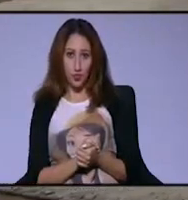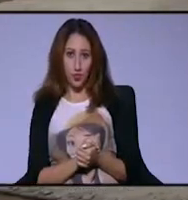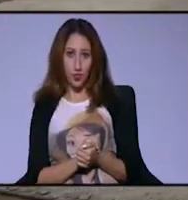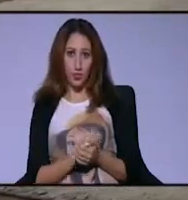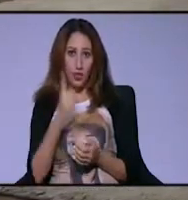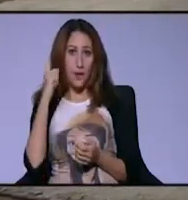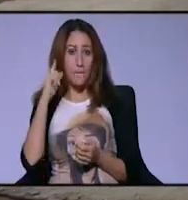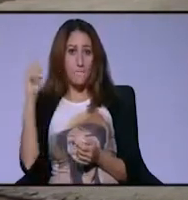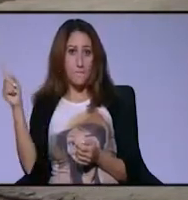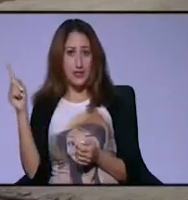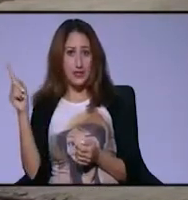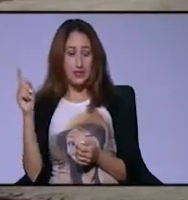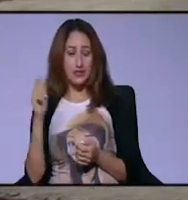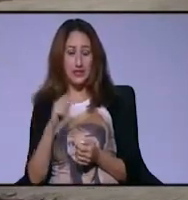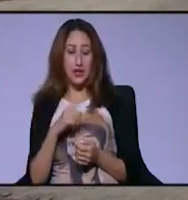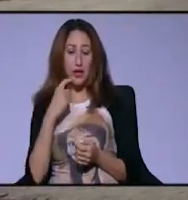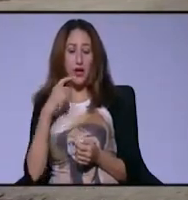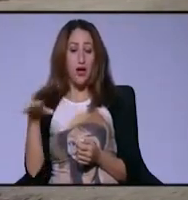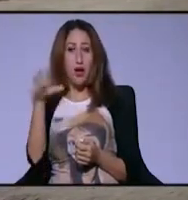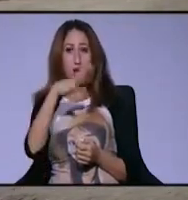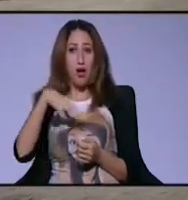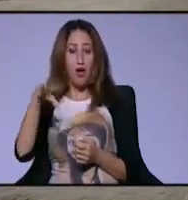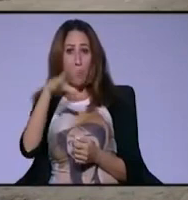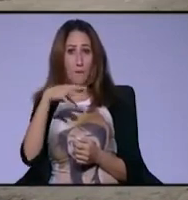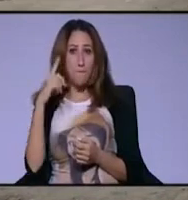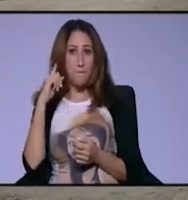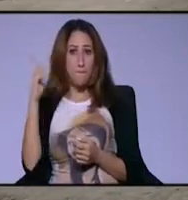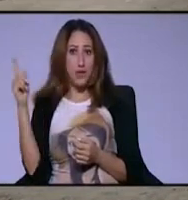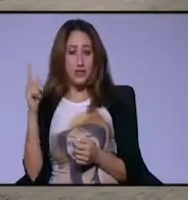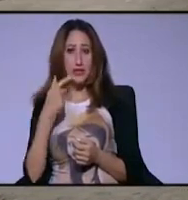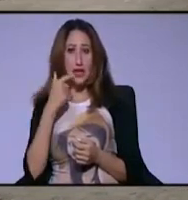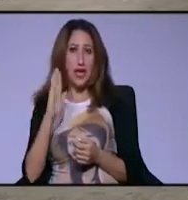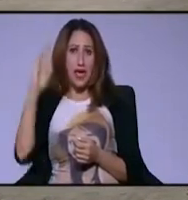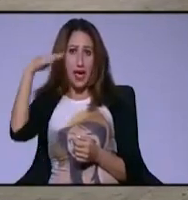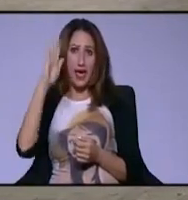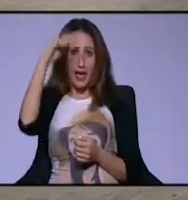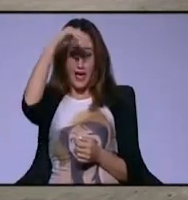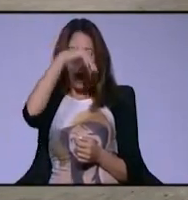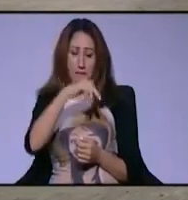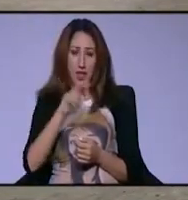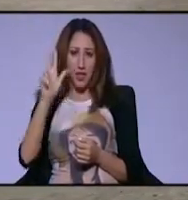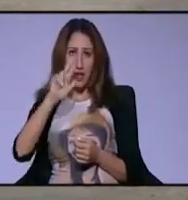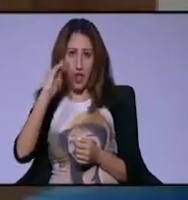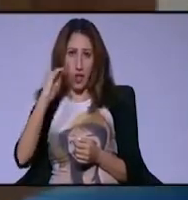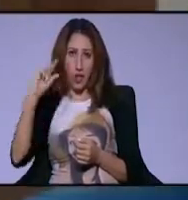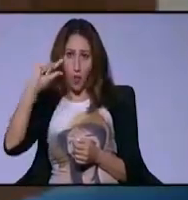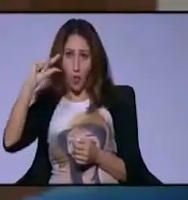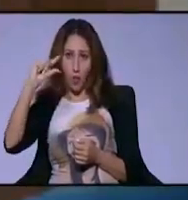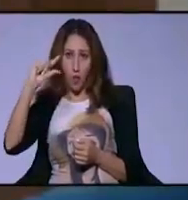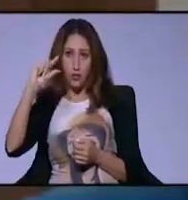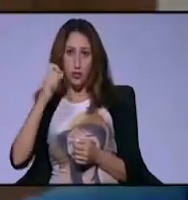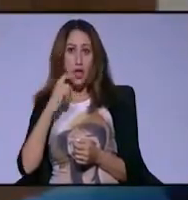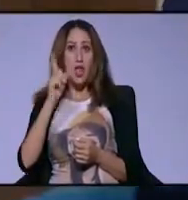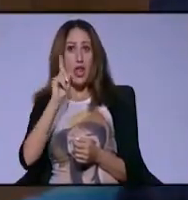والحقيقة المدينة المنورة مش بس قباء ولا جبل أحد ولا مسجد القبلتين، لأ، احنا